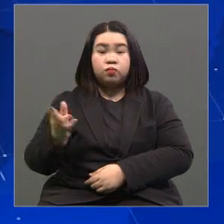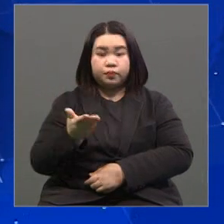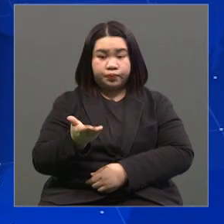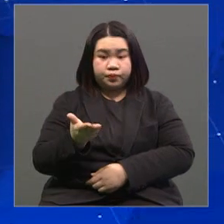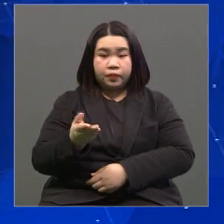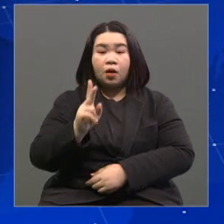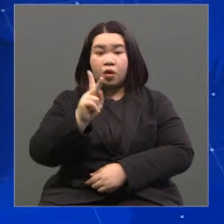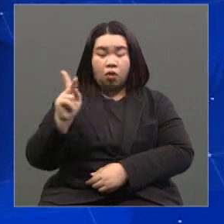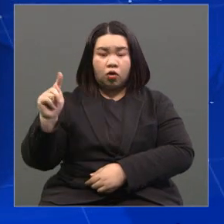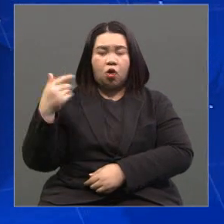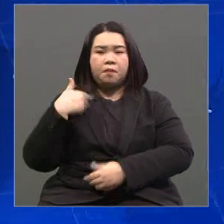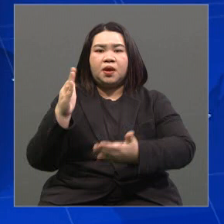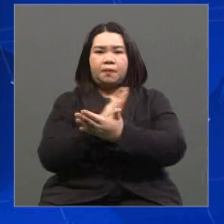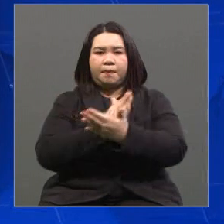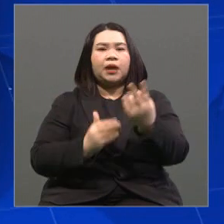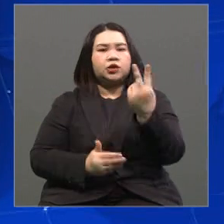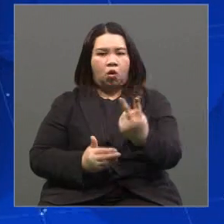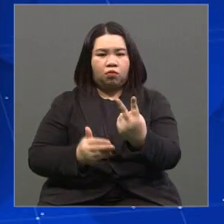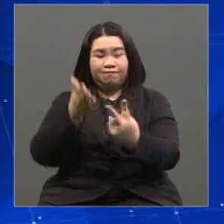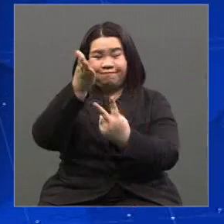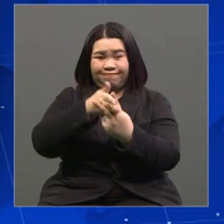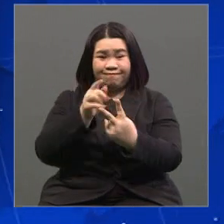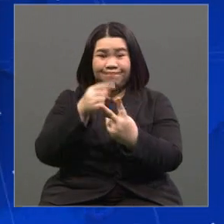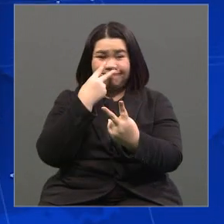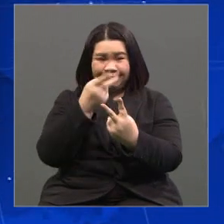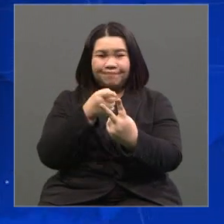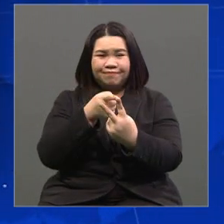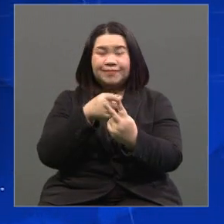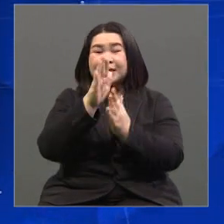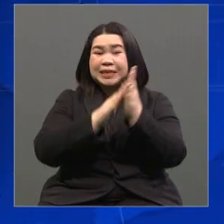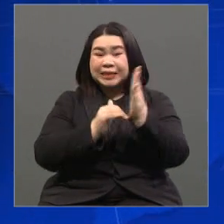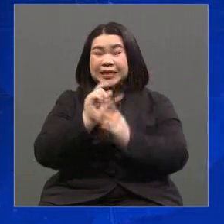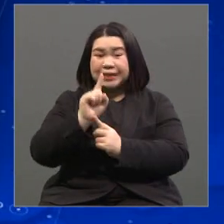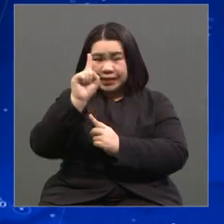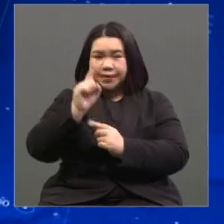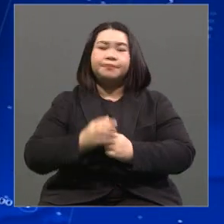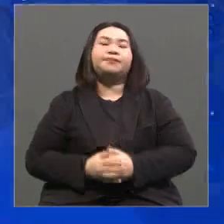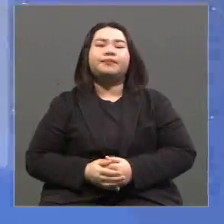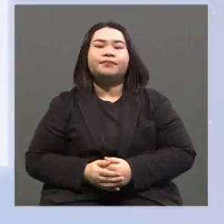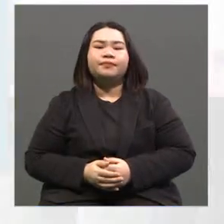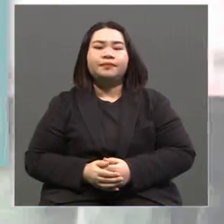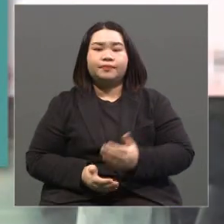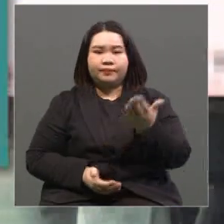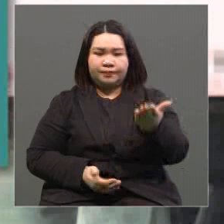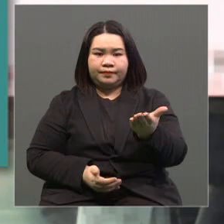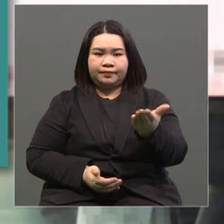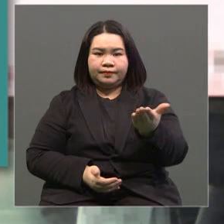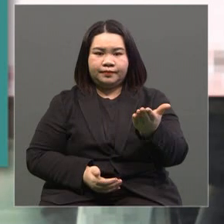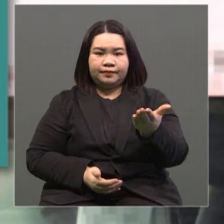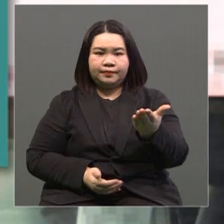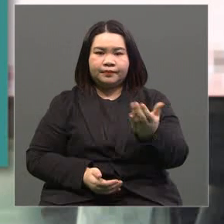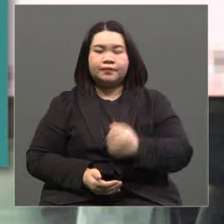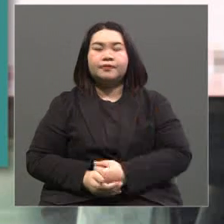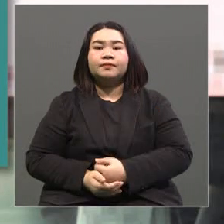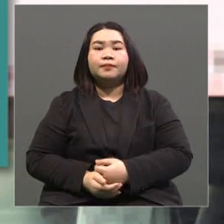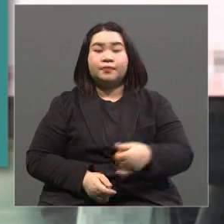กกตแบ่งบัตรเลือกตั้งออกเป็น 2สี 2ใบค่ะเดี๋ยวพาไปดูใบที่ 1ก่อนนะคะคุณผู้ชมคะใบที่ 1เนี่ยจะเป็นบัตรเลือกตั้ง